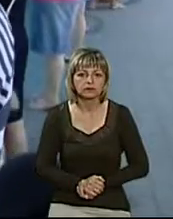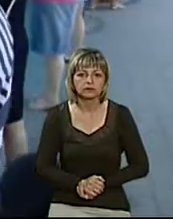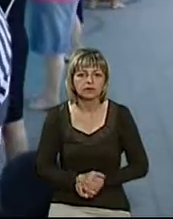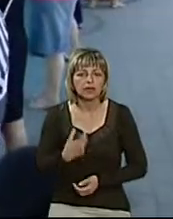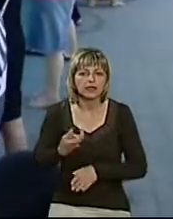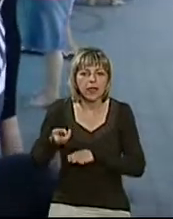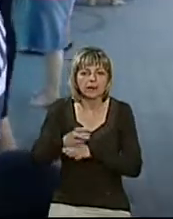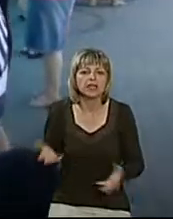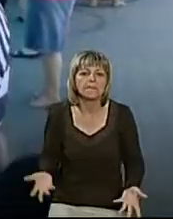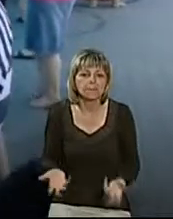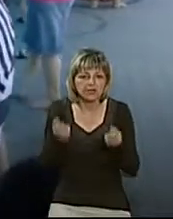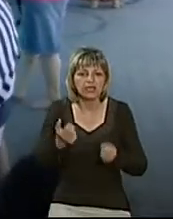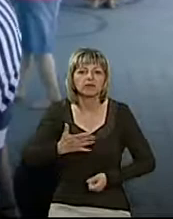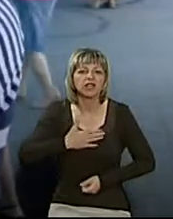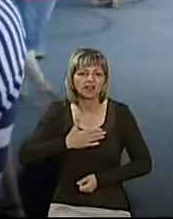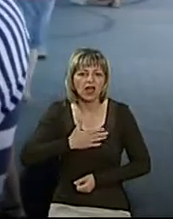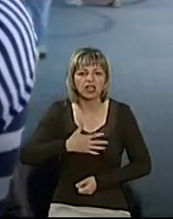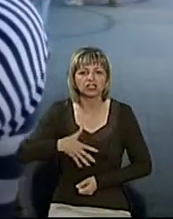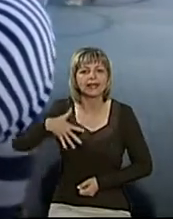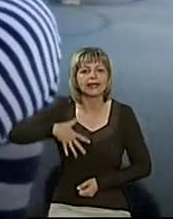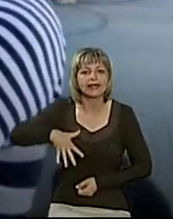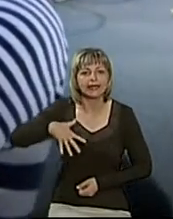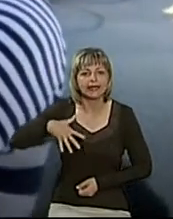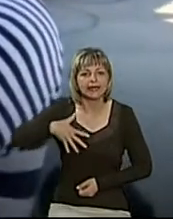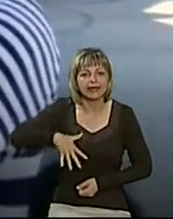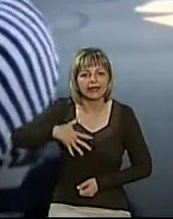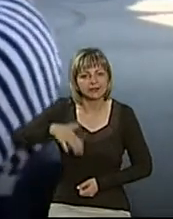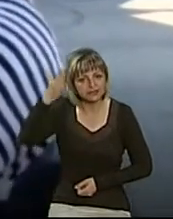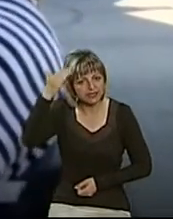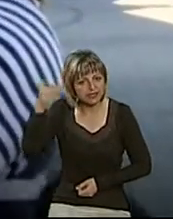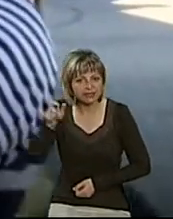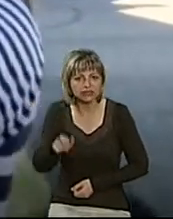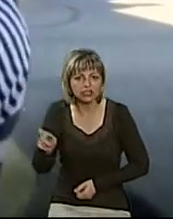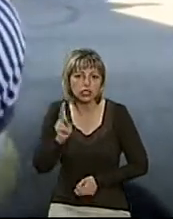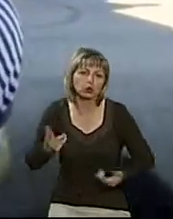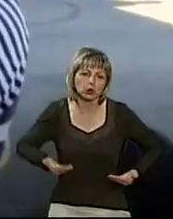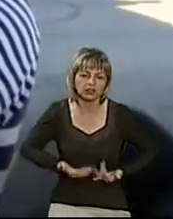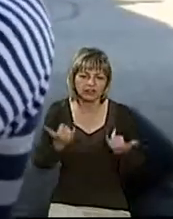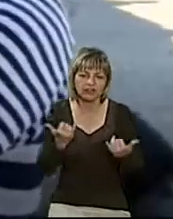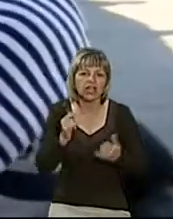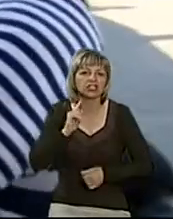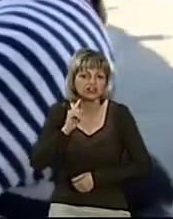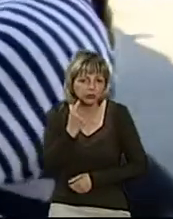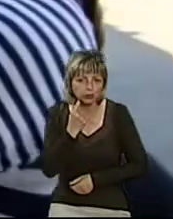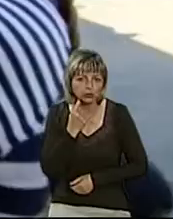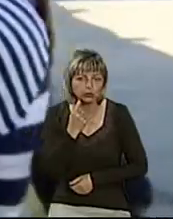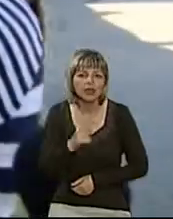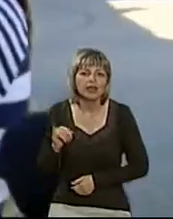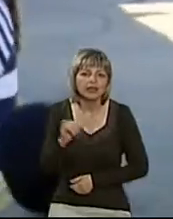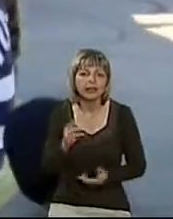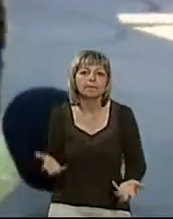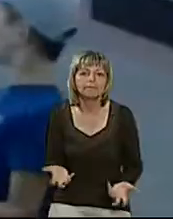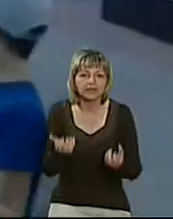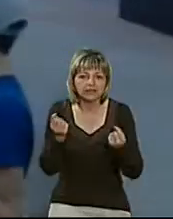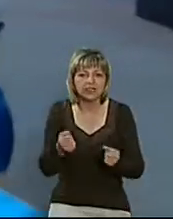прийшла підтримати наших кримських татар, які в Луцьку в даний час. І ну,